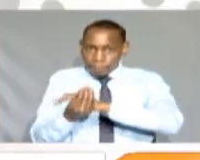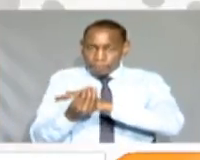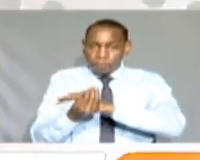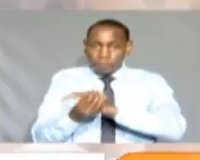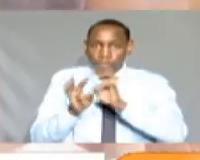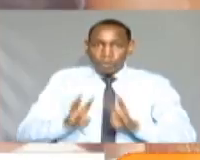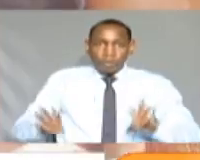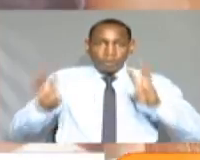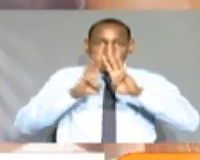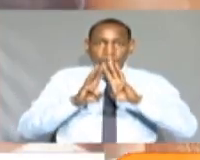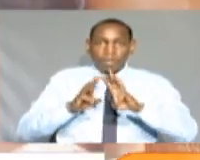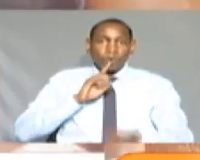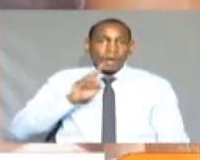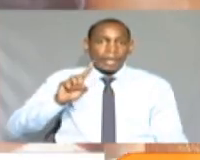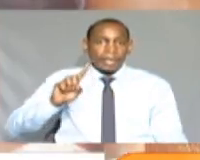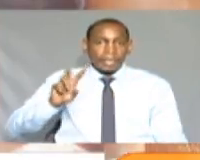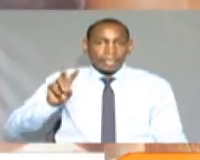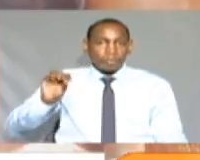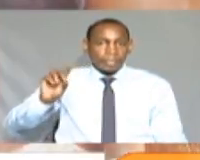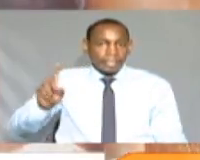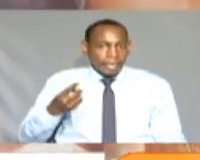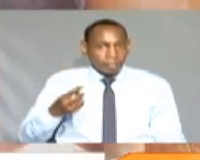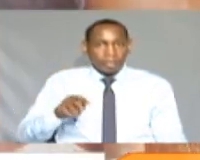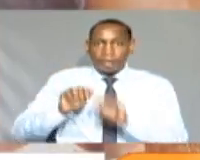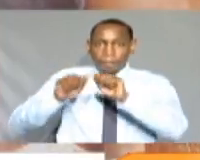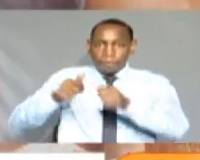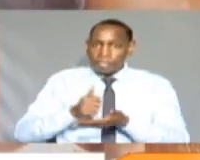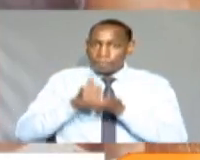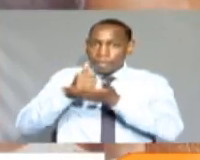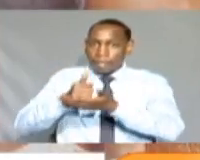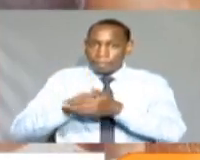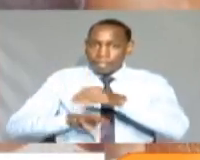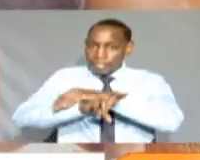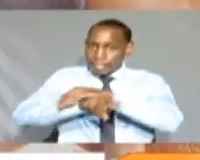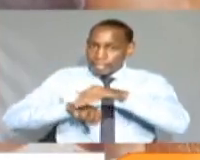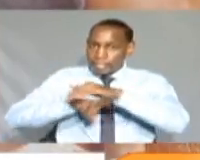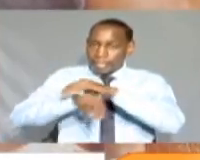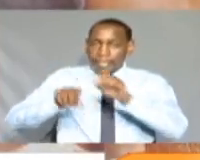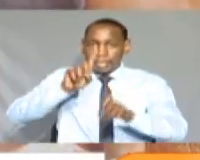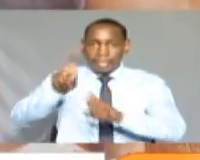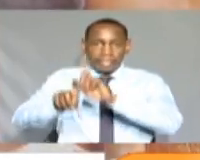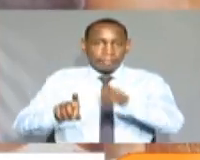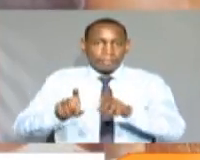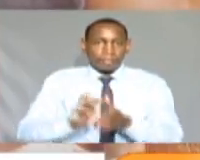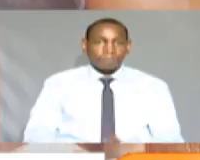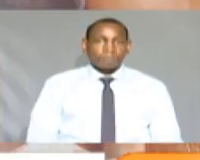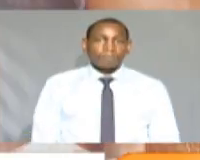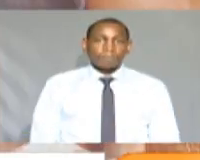shilingi 120,000 kuwezesha udanganyifu katika mtihani.